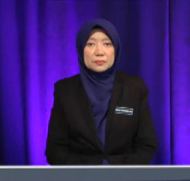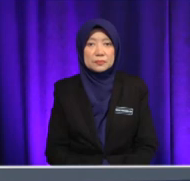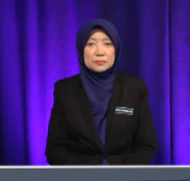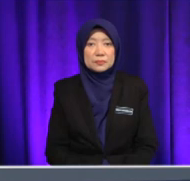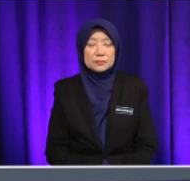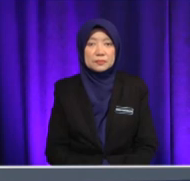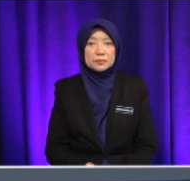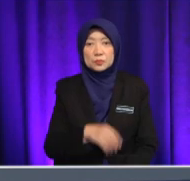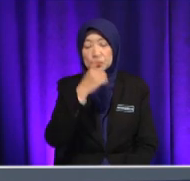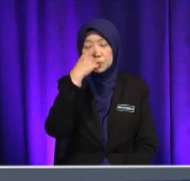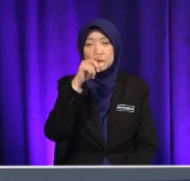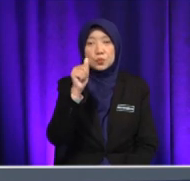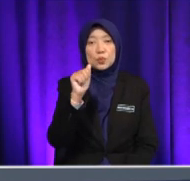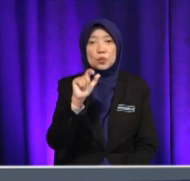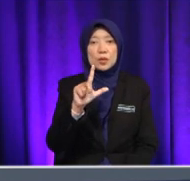alkali.